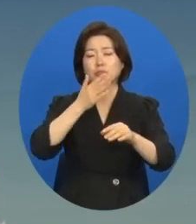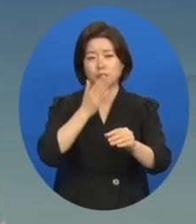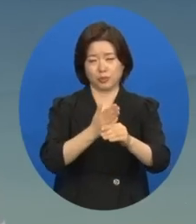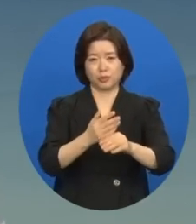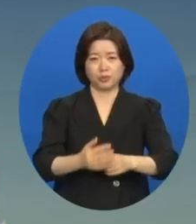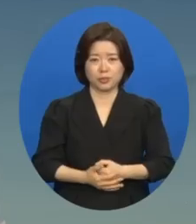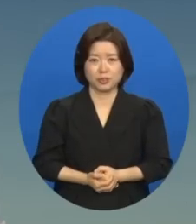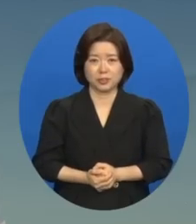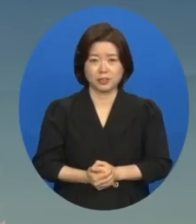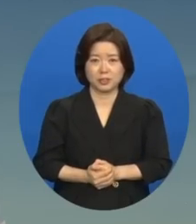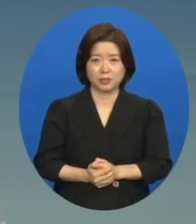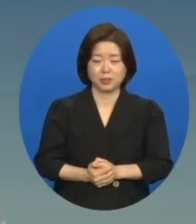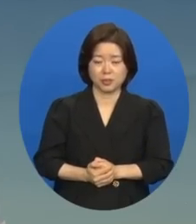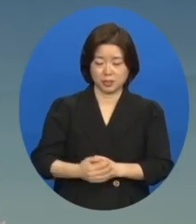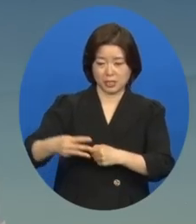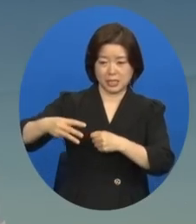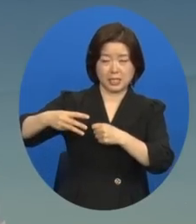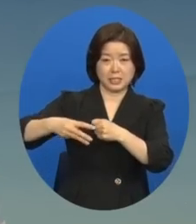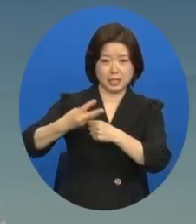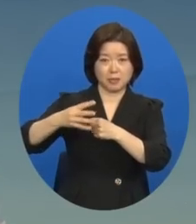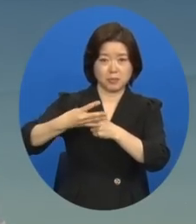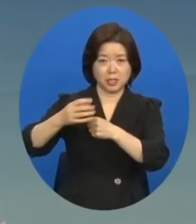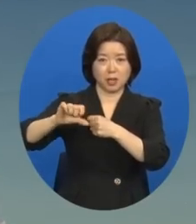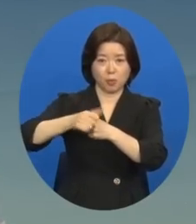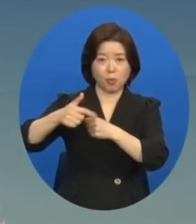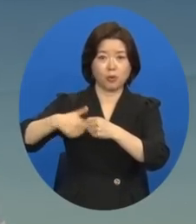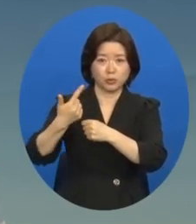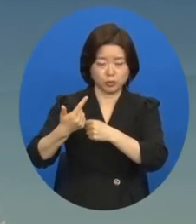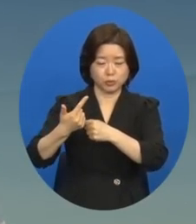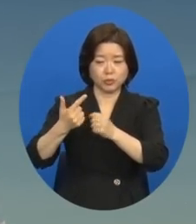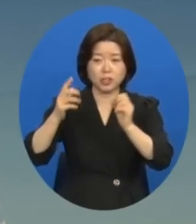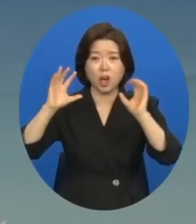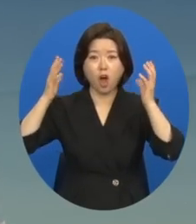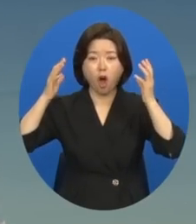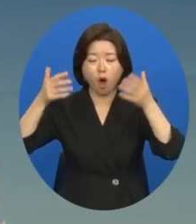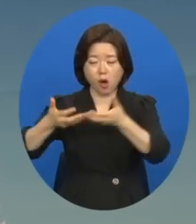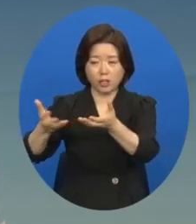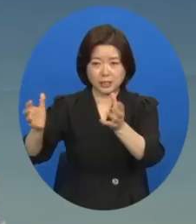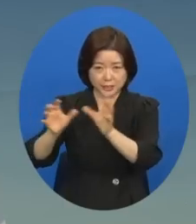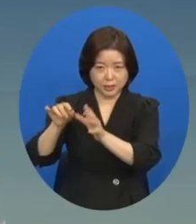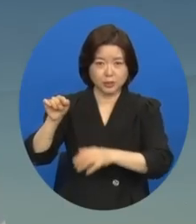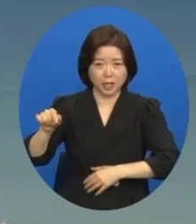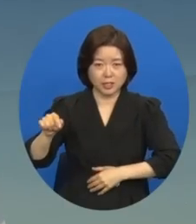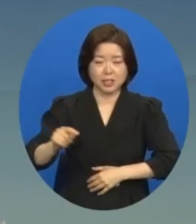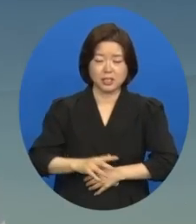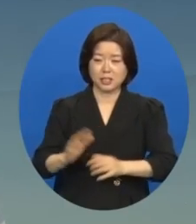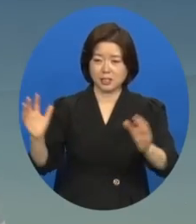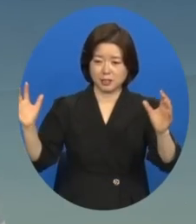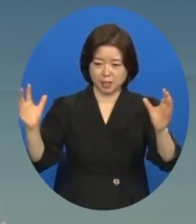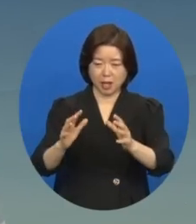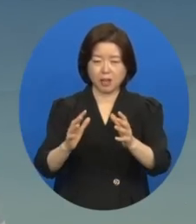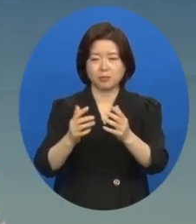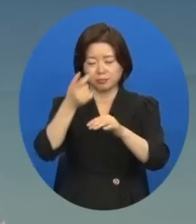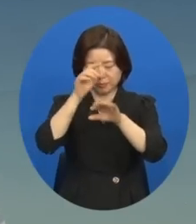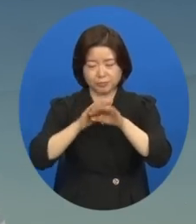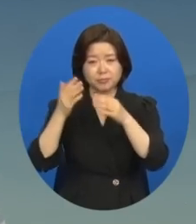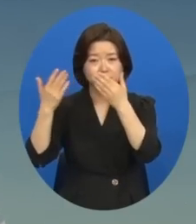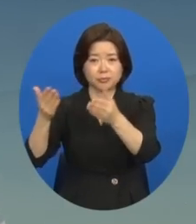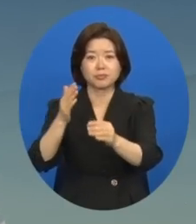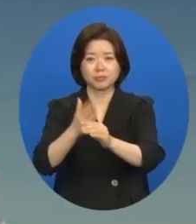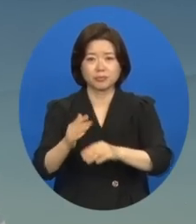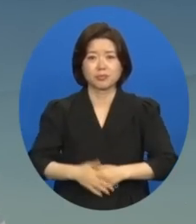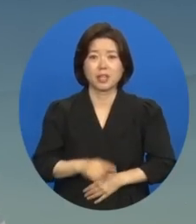있습니다. 3, 4, 5, 6학년 우리 어린이국 어린이들이 집회 가운데 있습니다. 우리